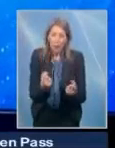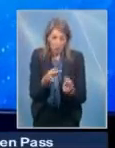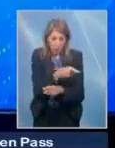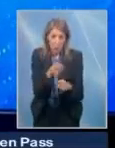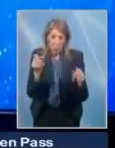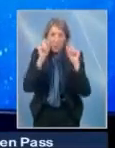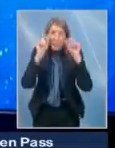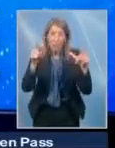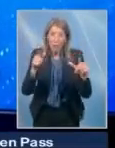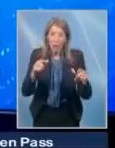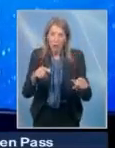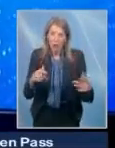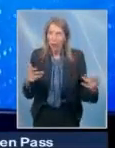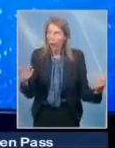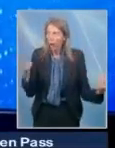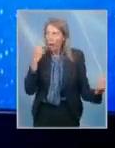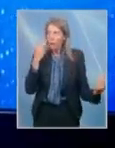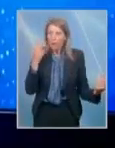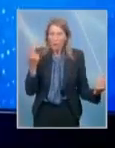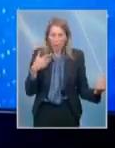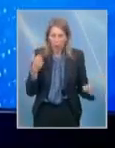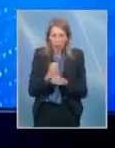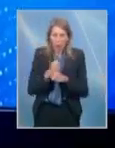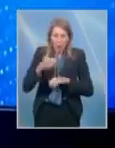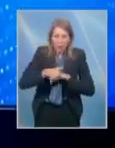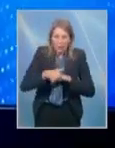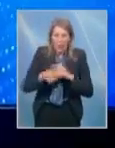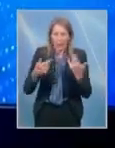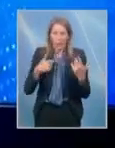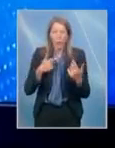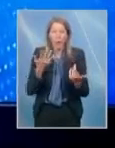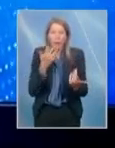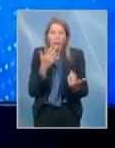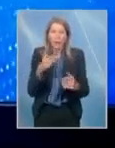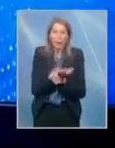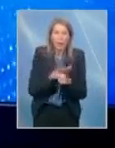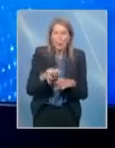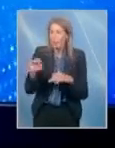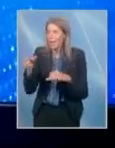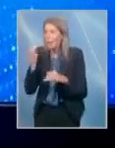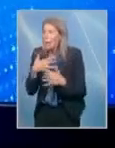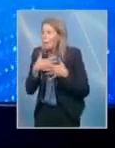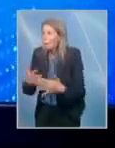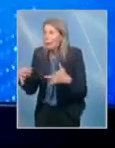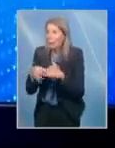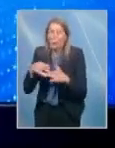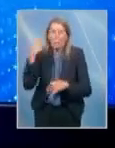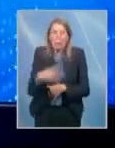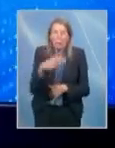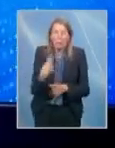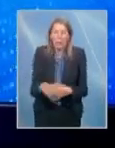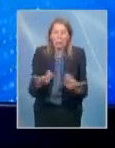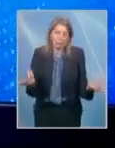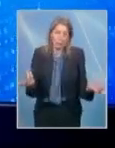sveglieranno duramente e troveranno soltanto un'occupazione precaria, l'impossibilità di mettere su casa, l'impossibilità di sposare la persona amata e di mettere su famiglia.